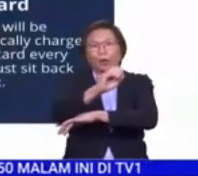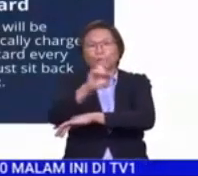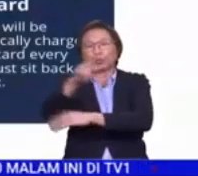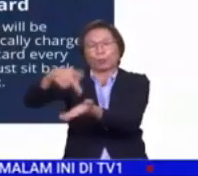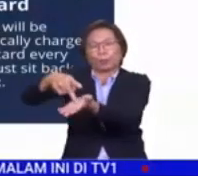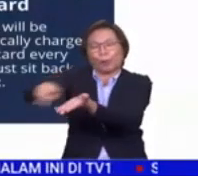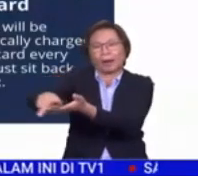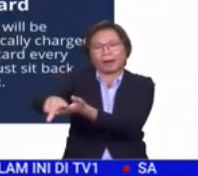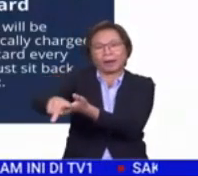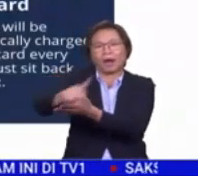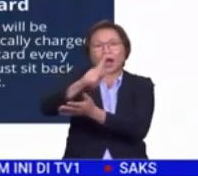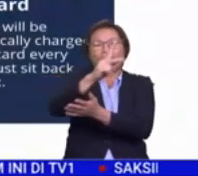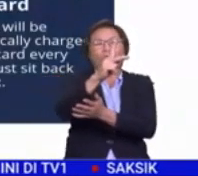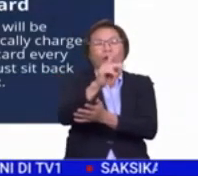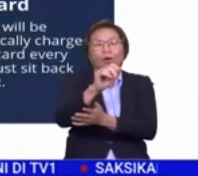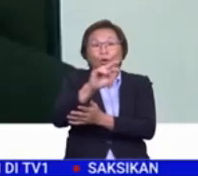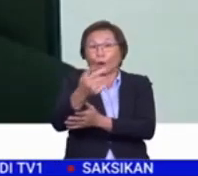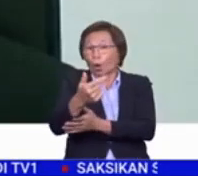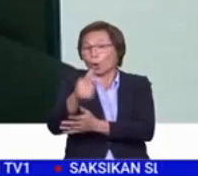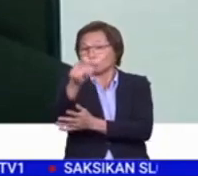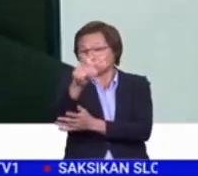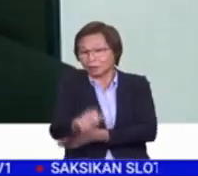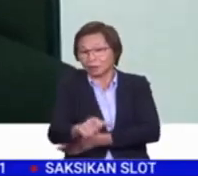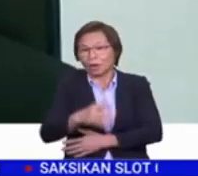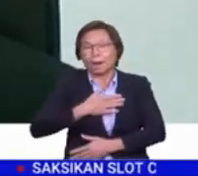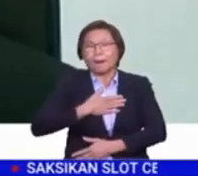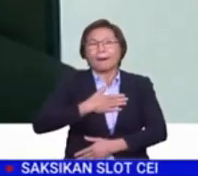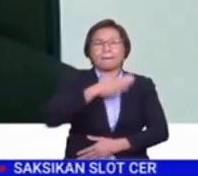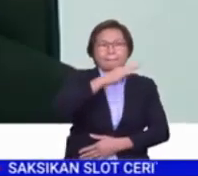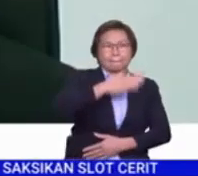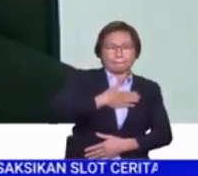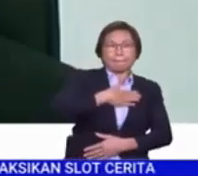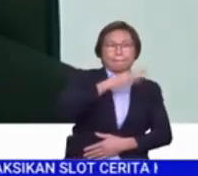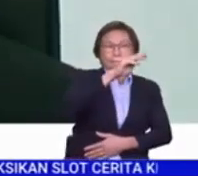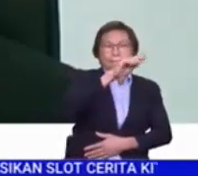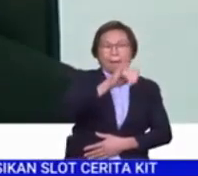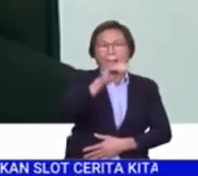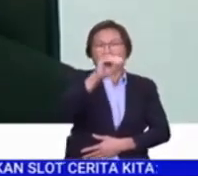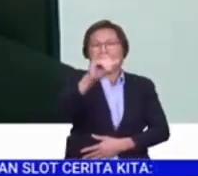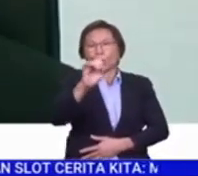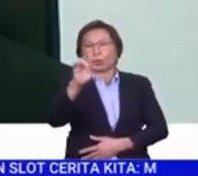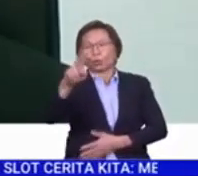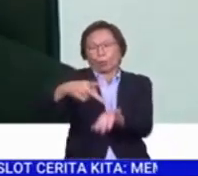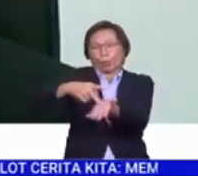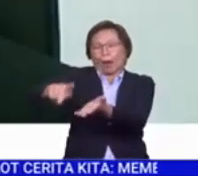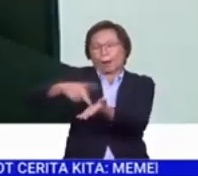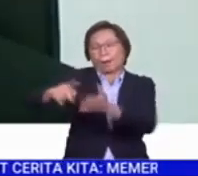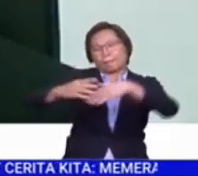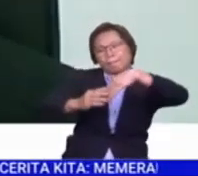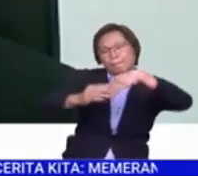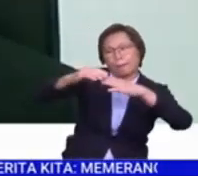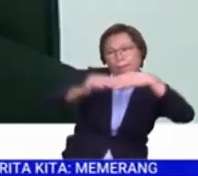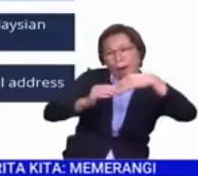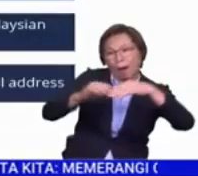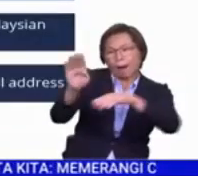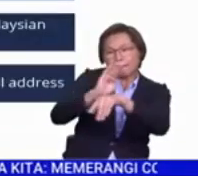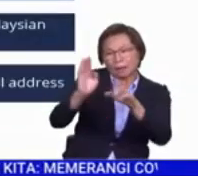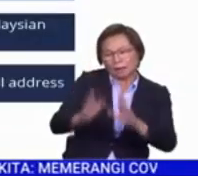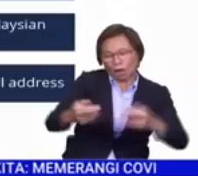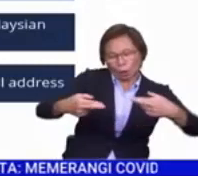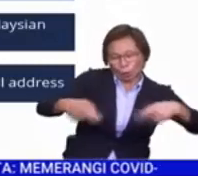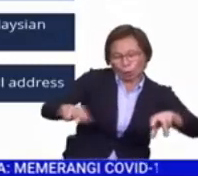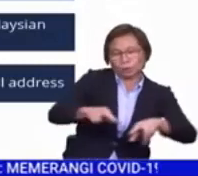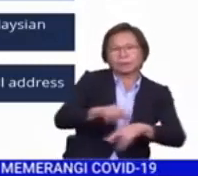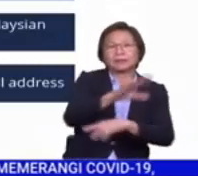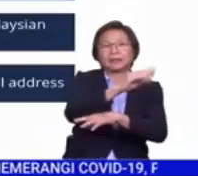Pay, Kong Kok Lung berkata, My IOU menawarkan pilihan pembayaran fleksibel kepada peniaga runcit